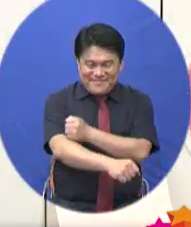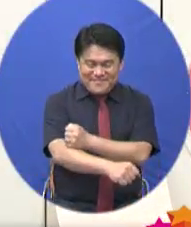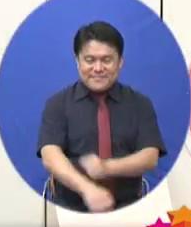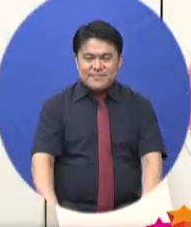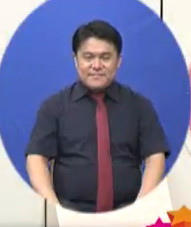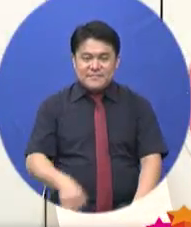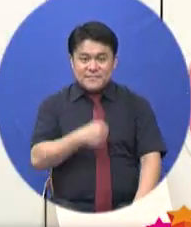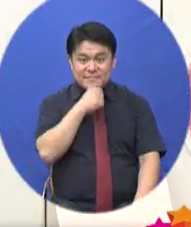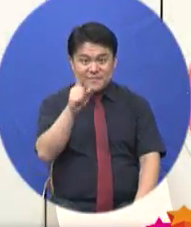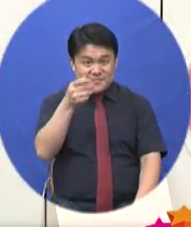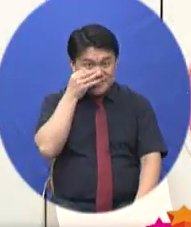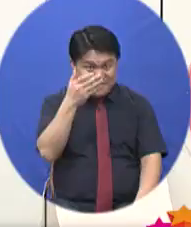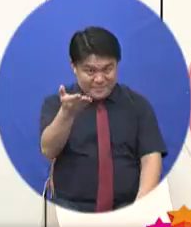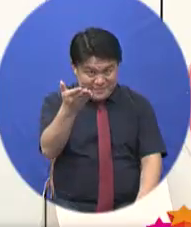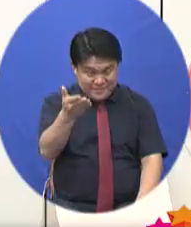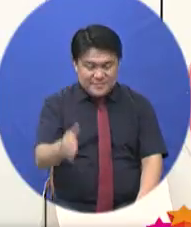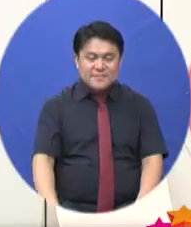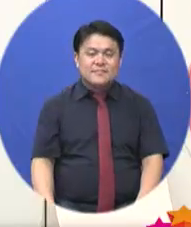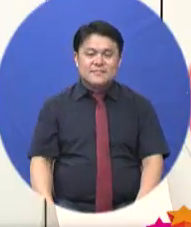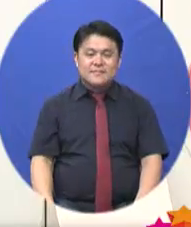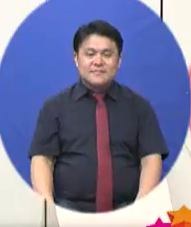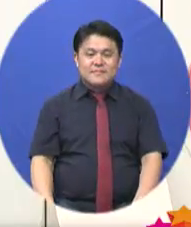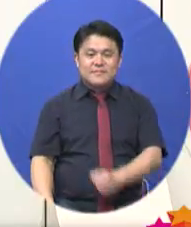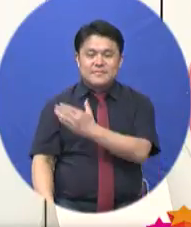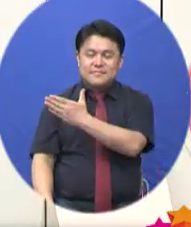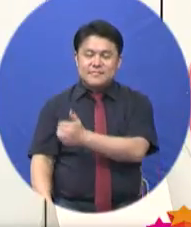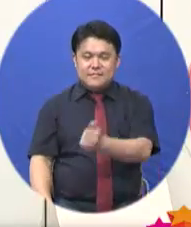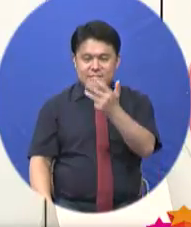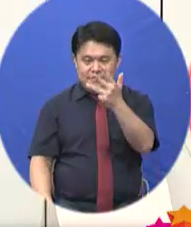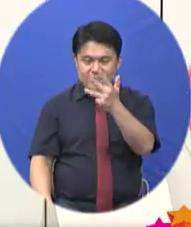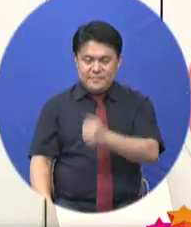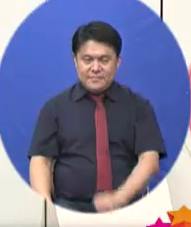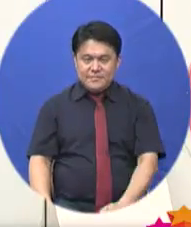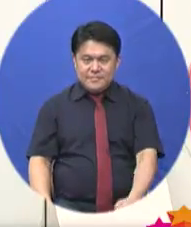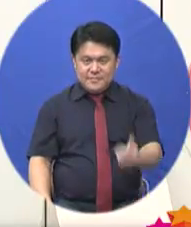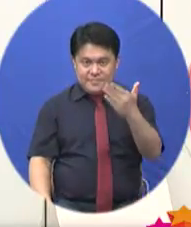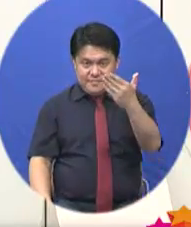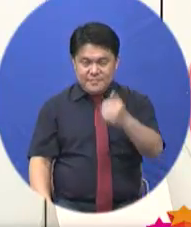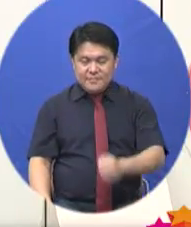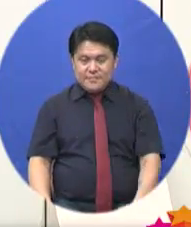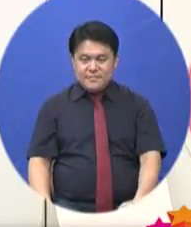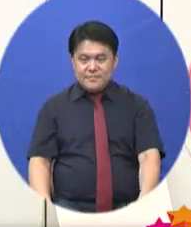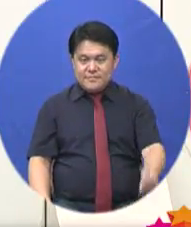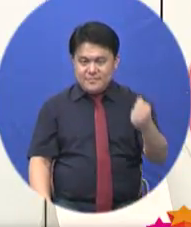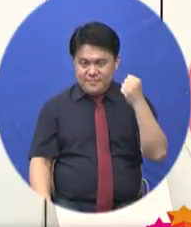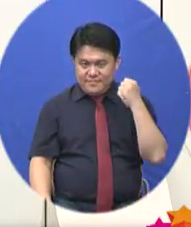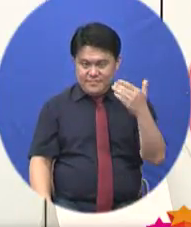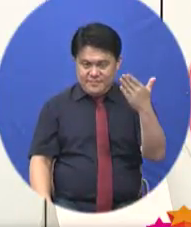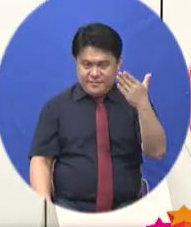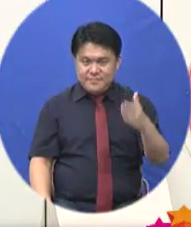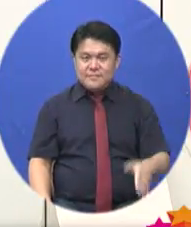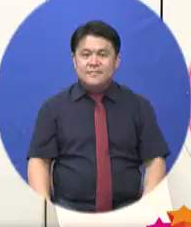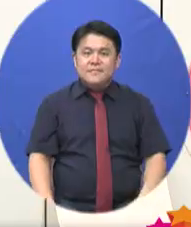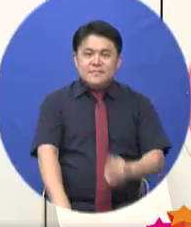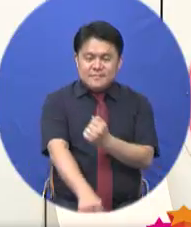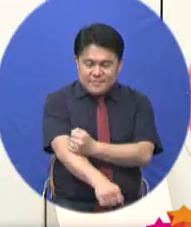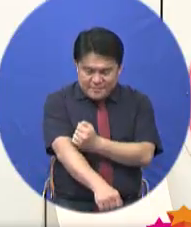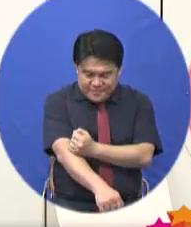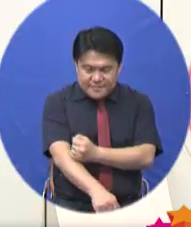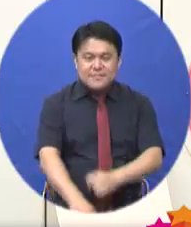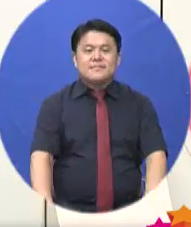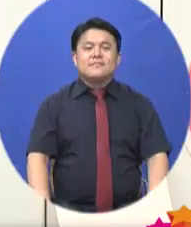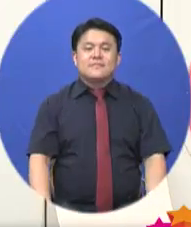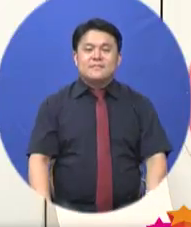가셨습니다. 점수 보겠습니다. 점수입니다. 9점, 8점, 9점, 9점.